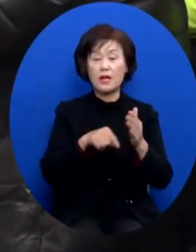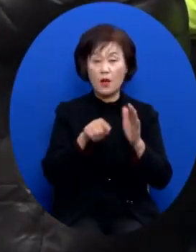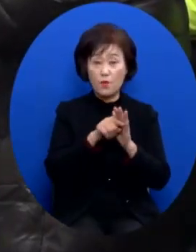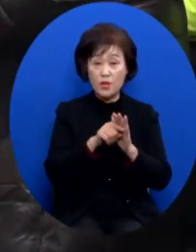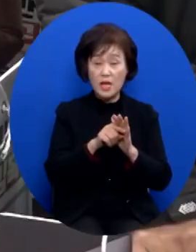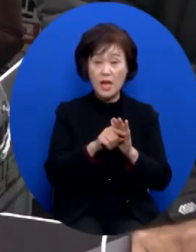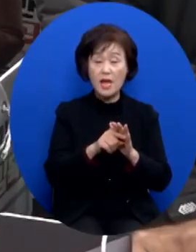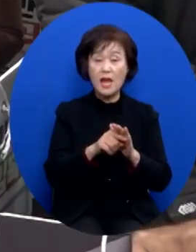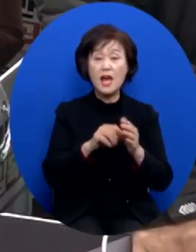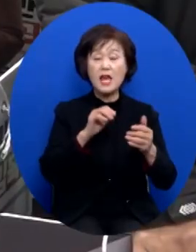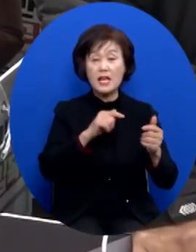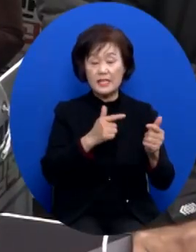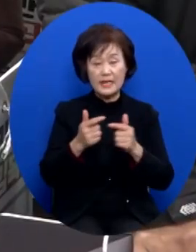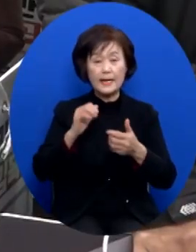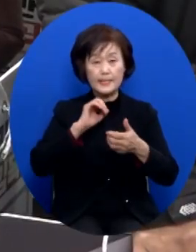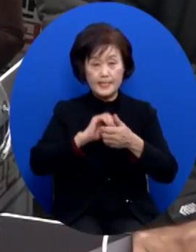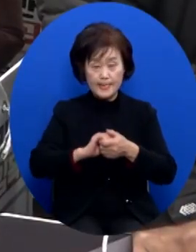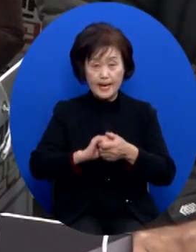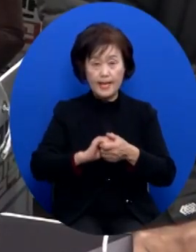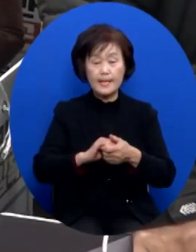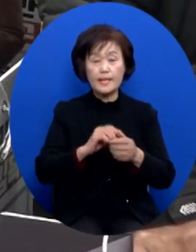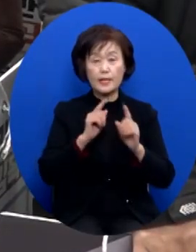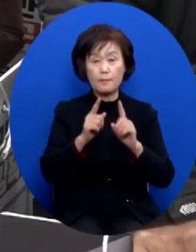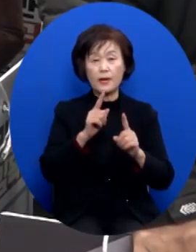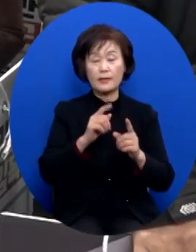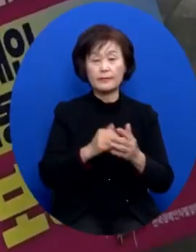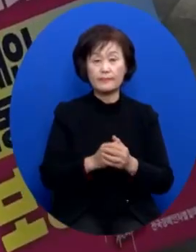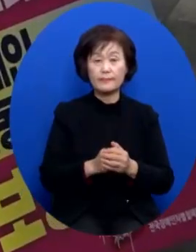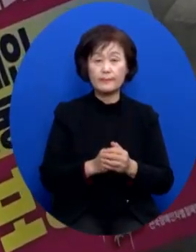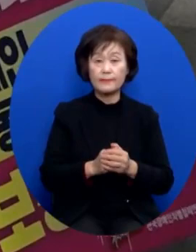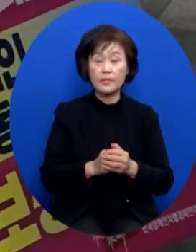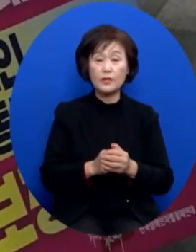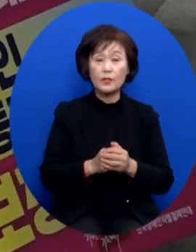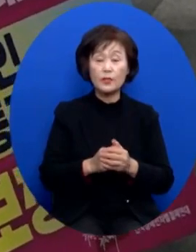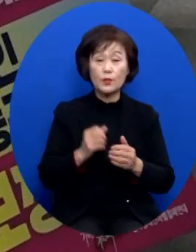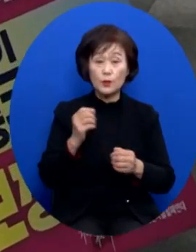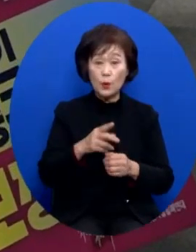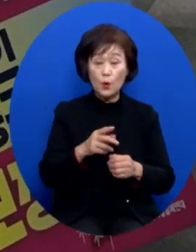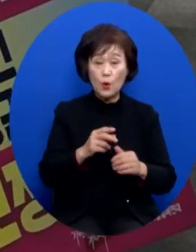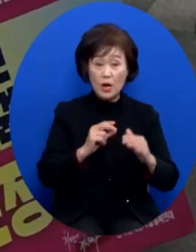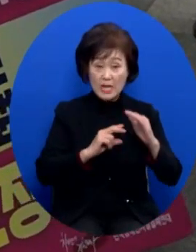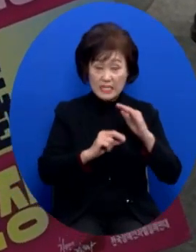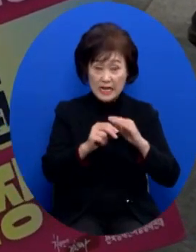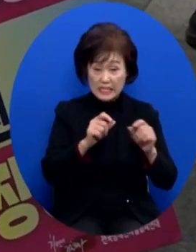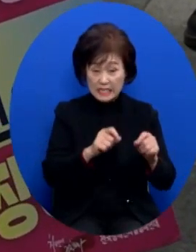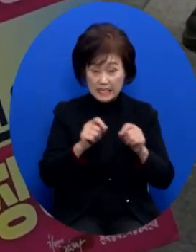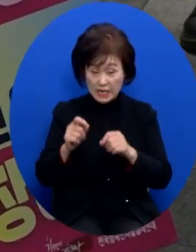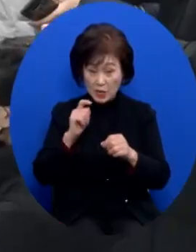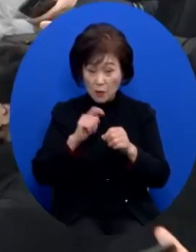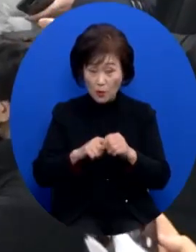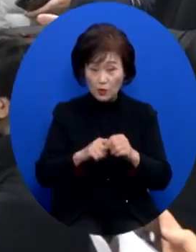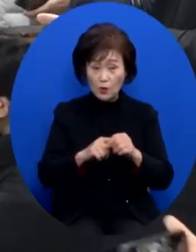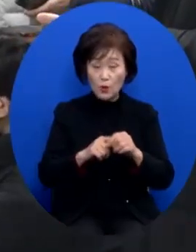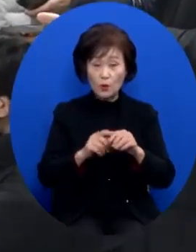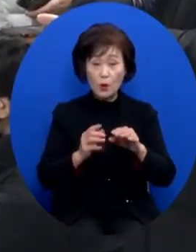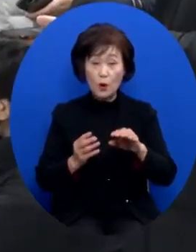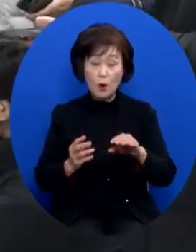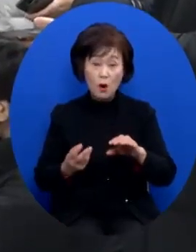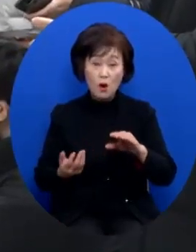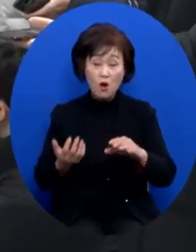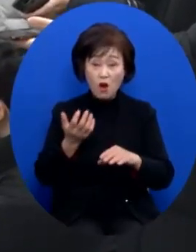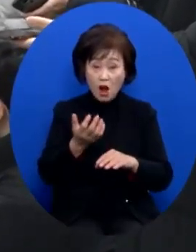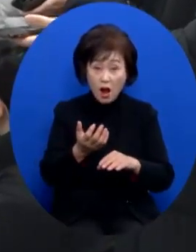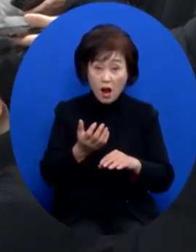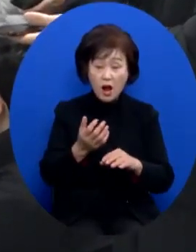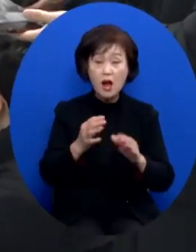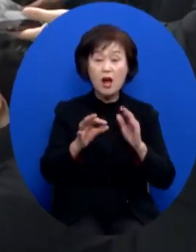승차를 제한하는 등 강경 대응에 나선다고 밝혔습니다. 또 전 장현이 지하철을 지연시킬 목적으로 승차를 시도하면